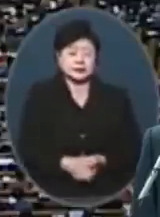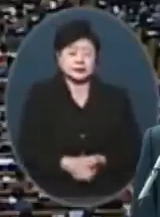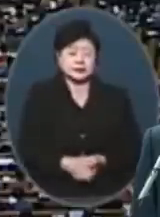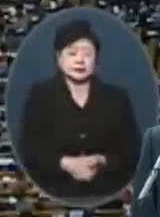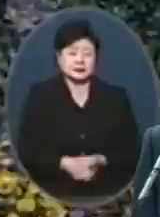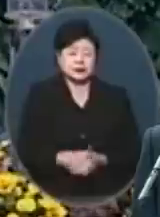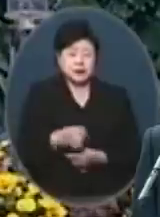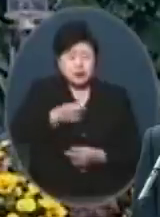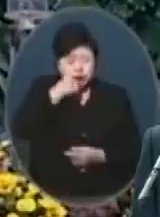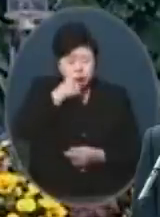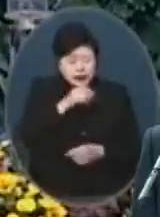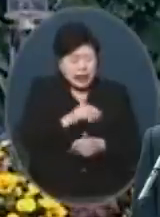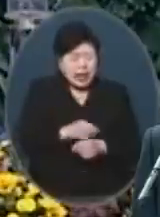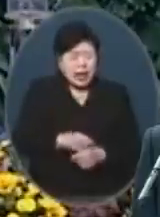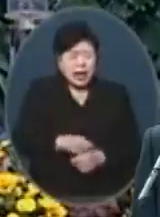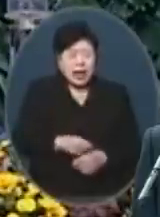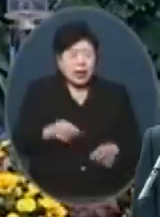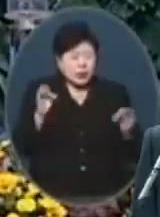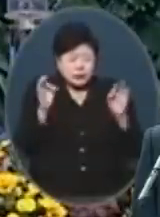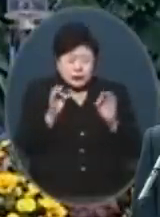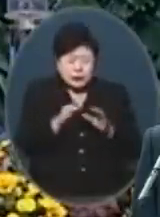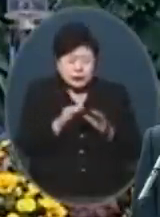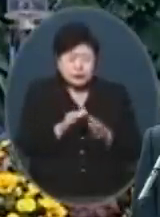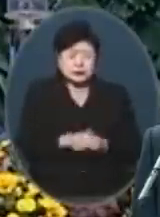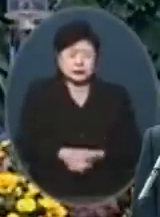탈수증이 생겨서